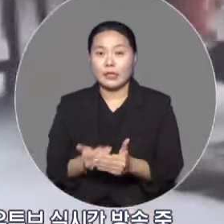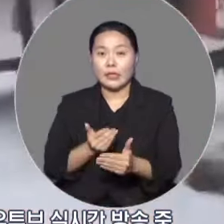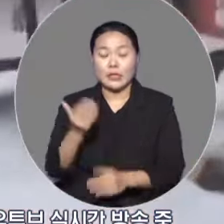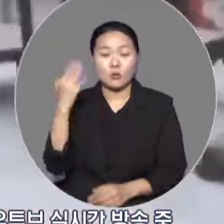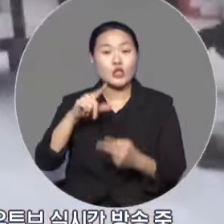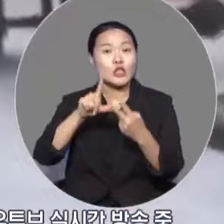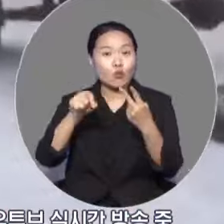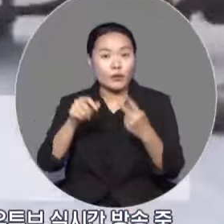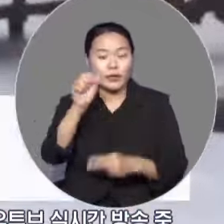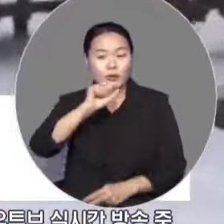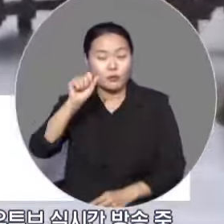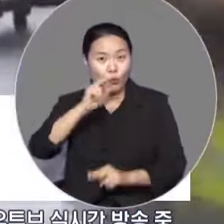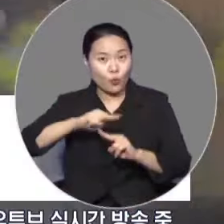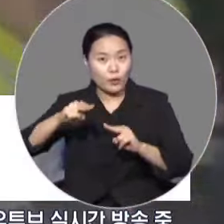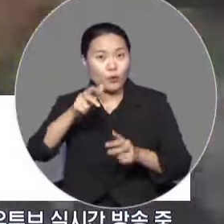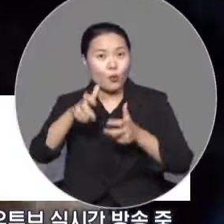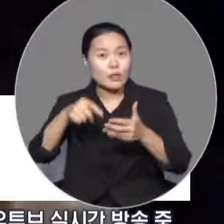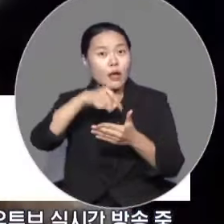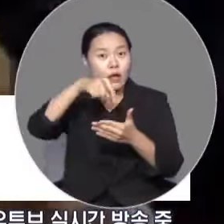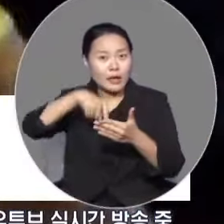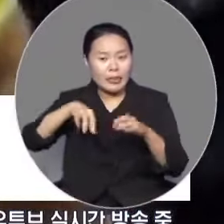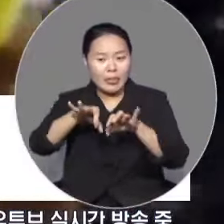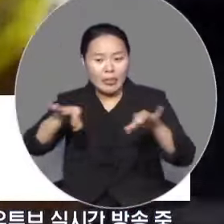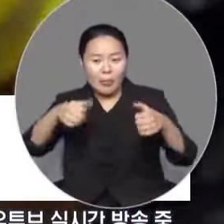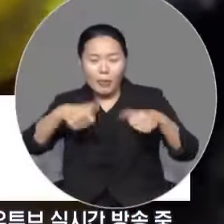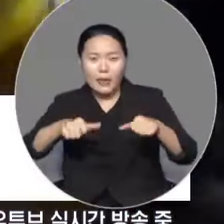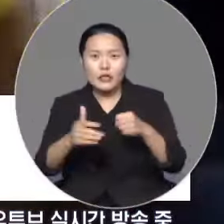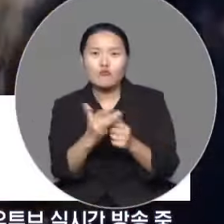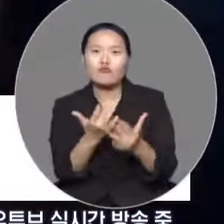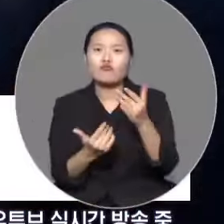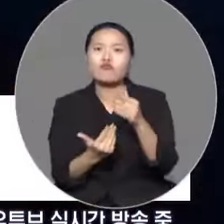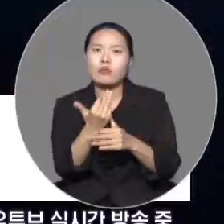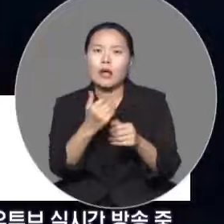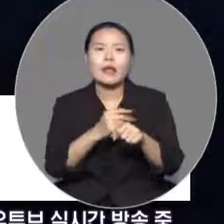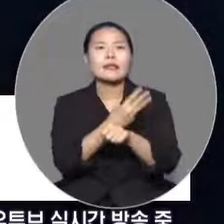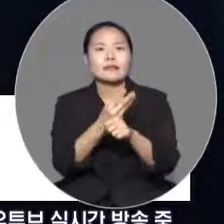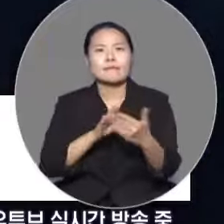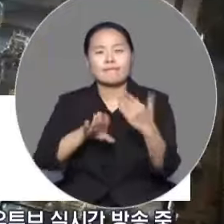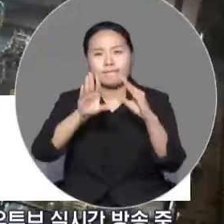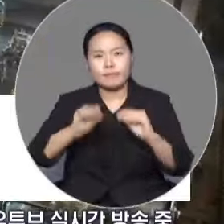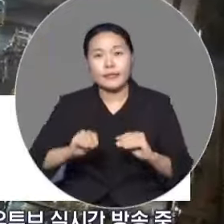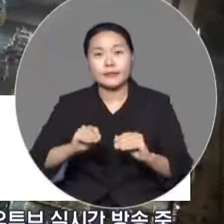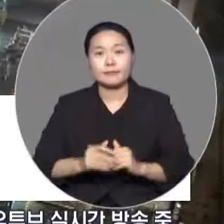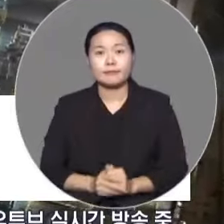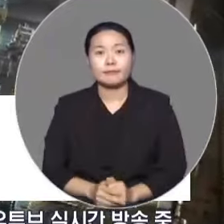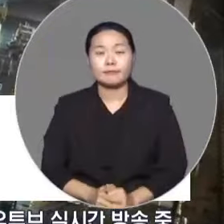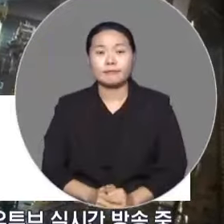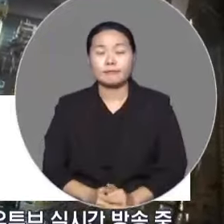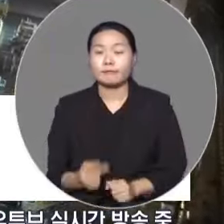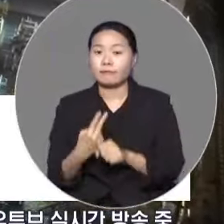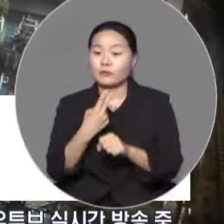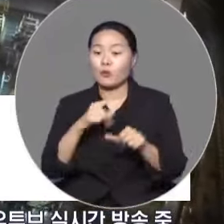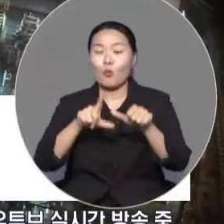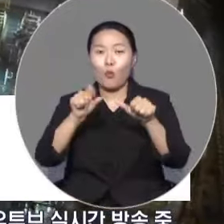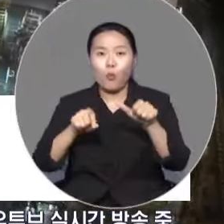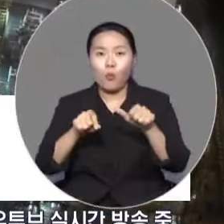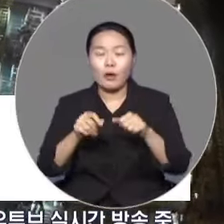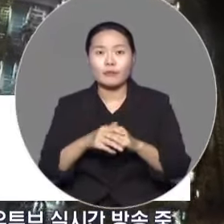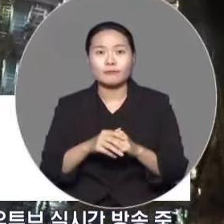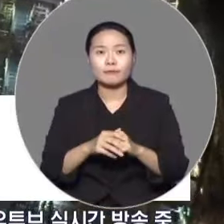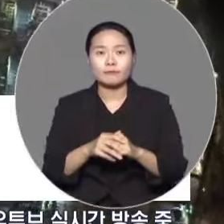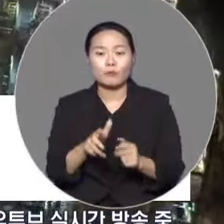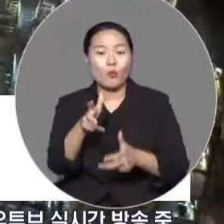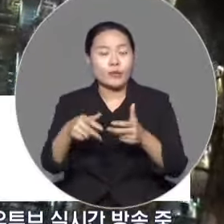지난 2월에도 SOIL에선 배관 파손으로 난 불이 3시간 만에 꺼졌고 2022년 5월